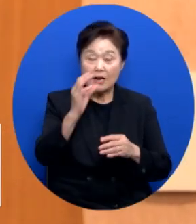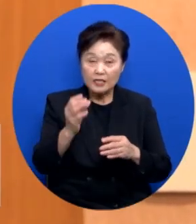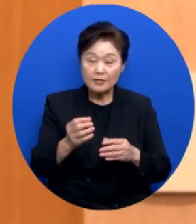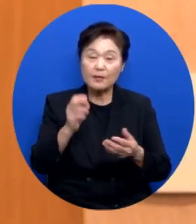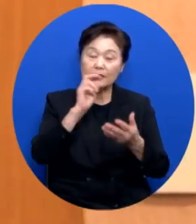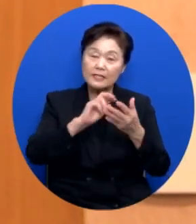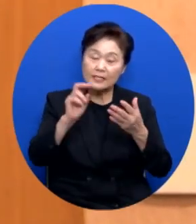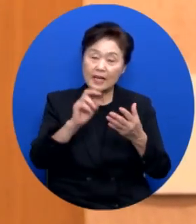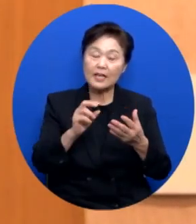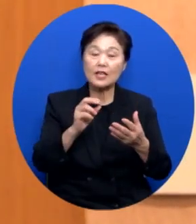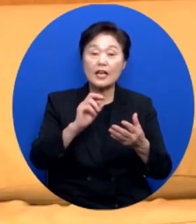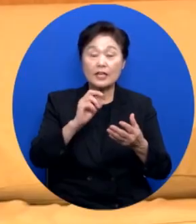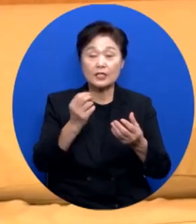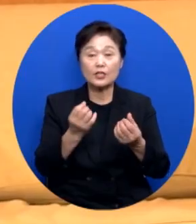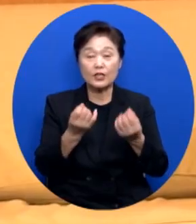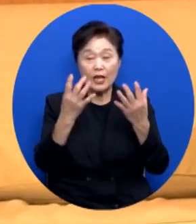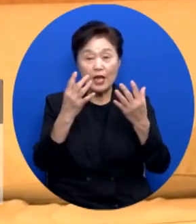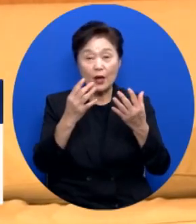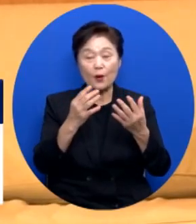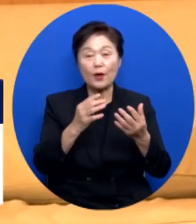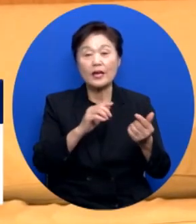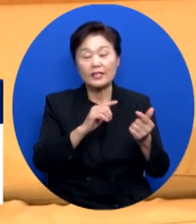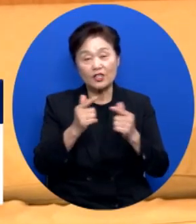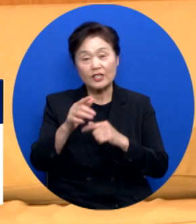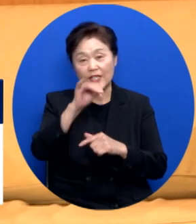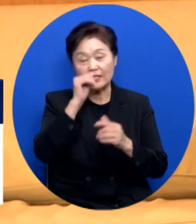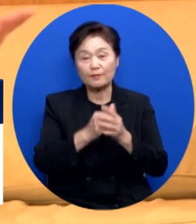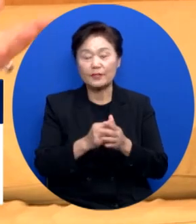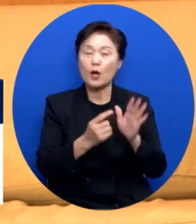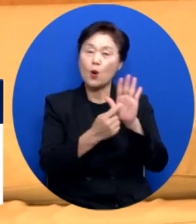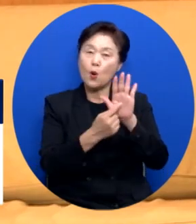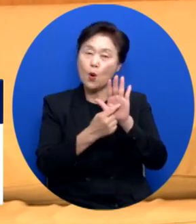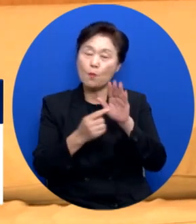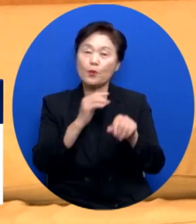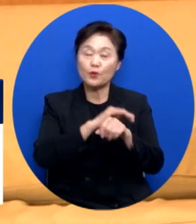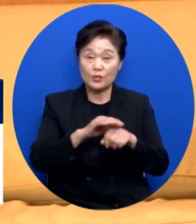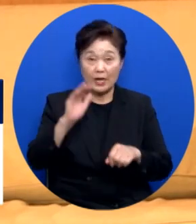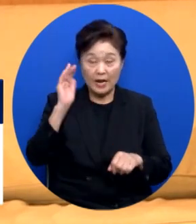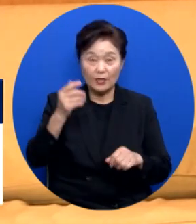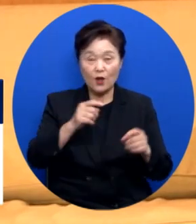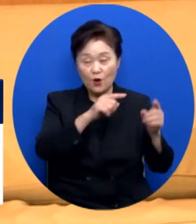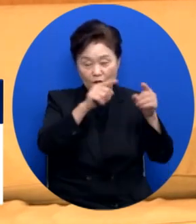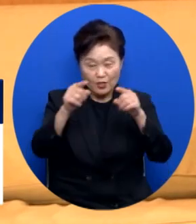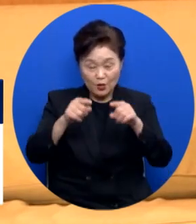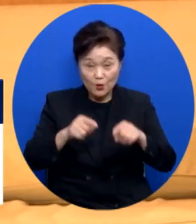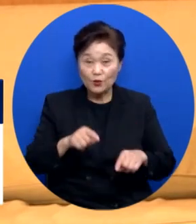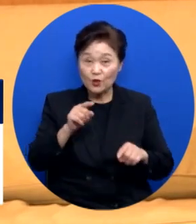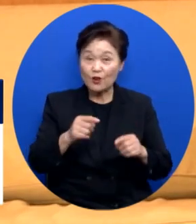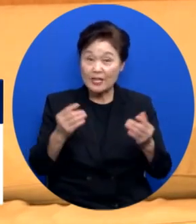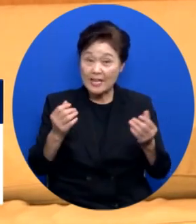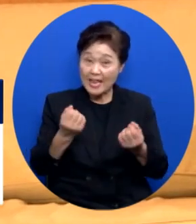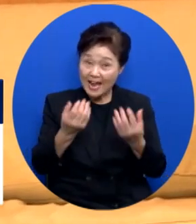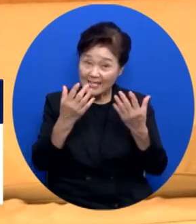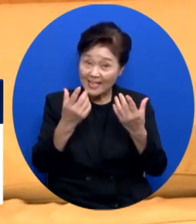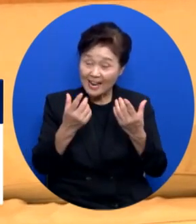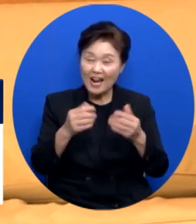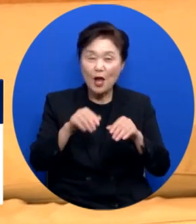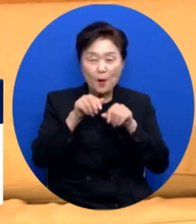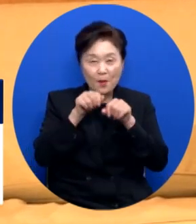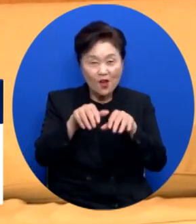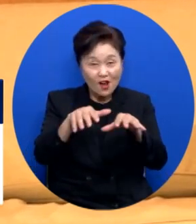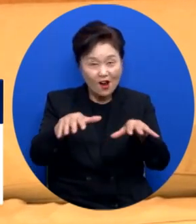북토크도 마련됩니다. 홍보도 잘 돼서 이렇게 전국적으로 퍼져나간다 그러니까 너무 뿌듯한